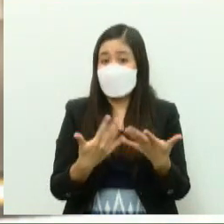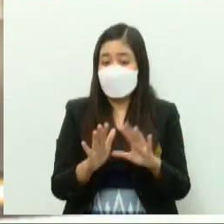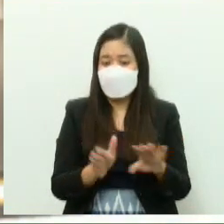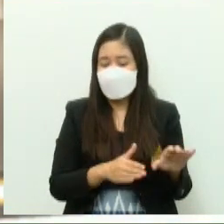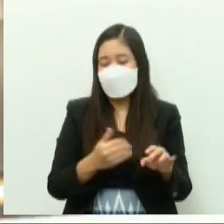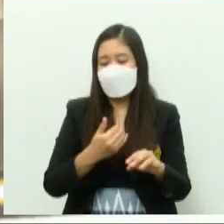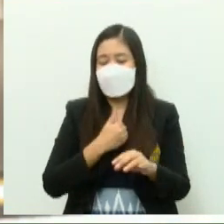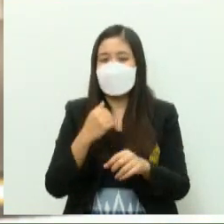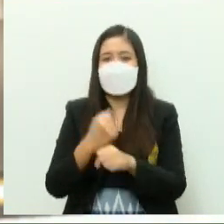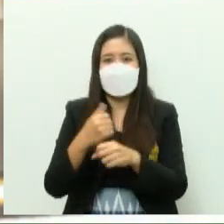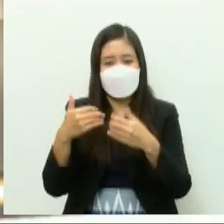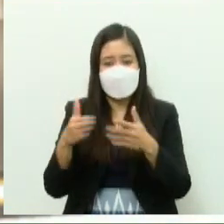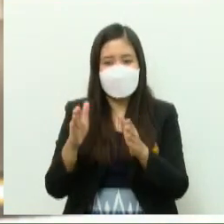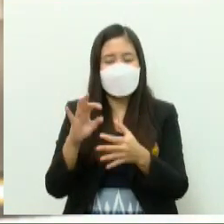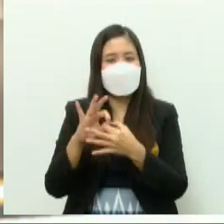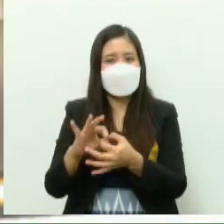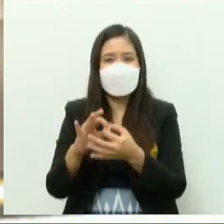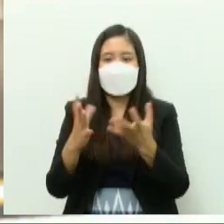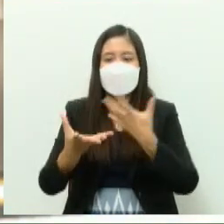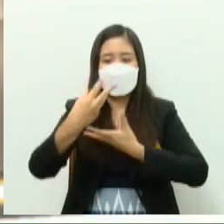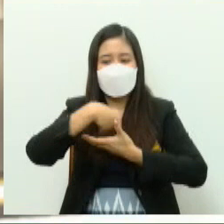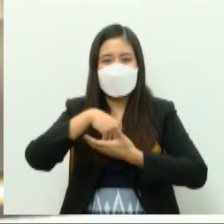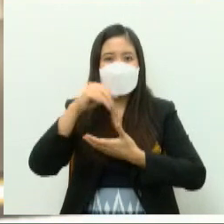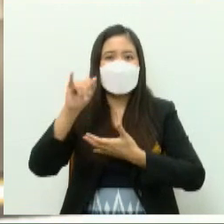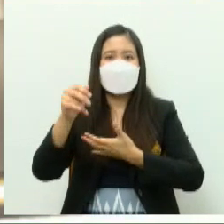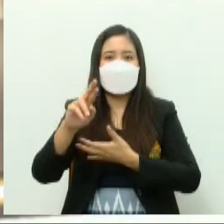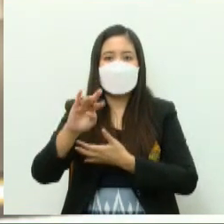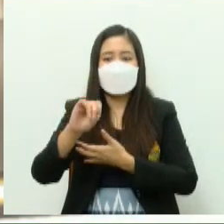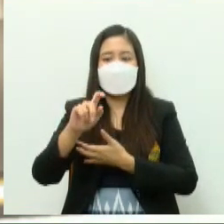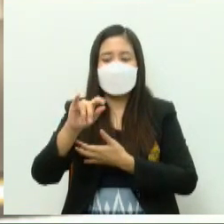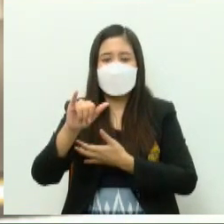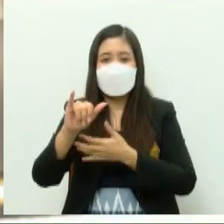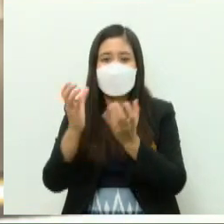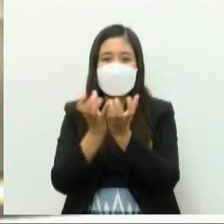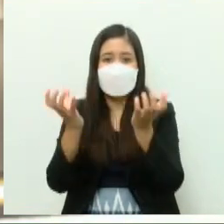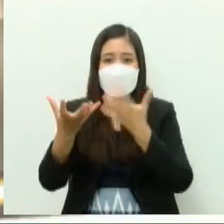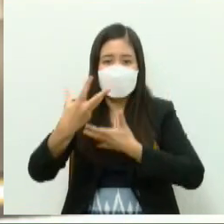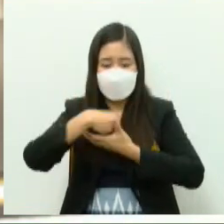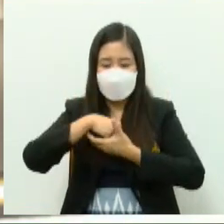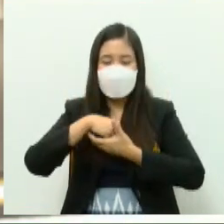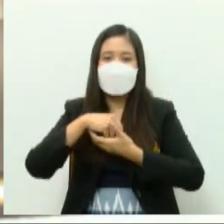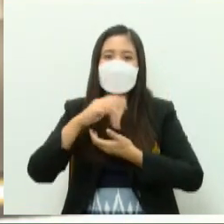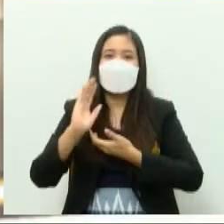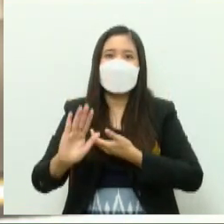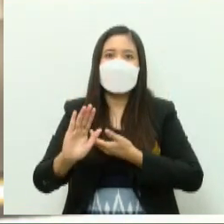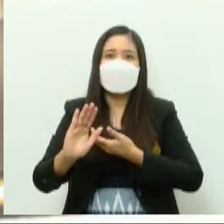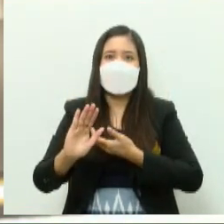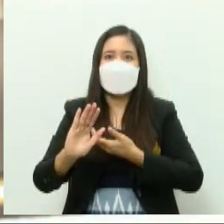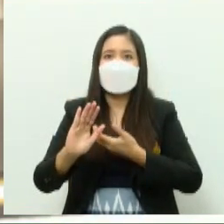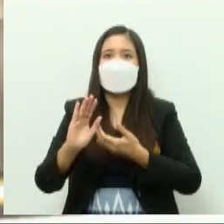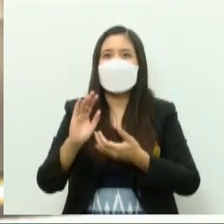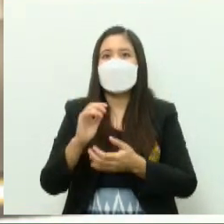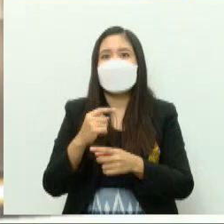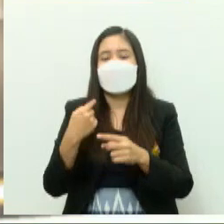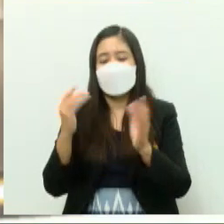ะเสริมสร้างเรื่องของคุณธรรมจริยธรรมและคุณธรรมในโรงเรียนนะครับเรื่องของการสร้างบริษัทสร้างการดีการ